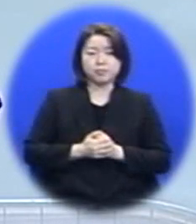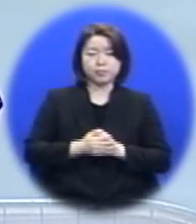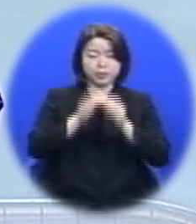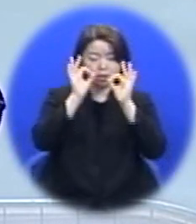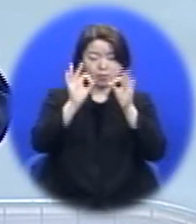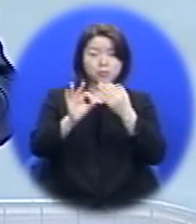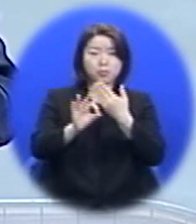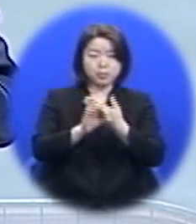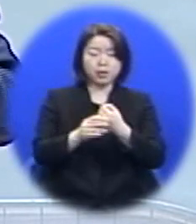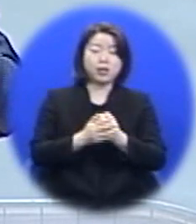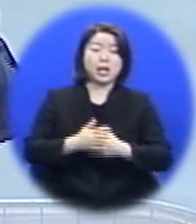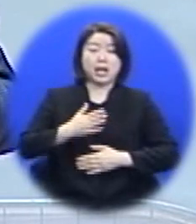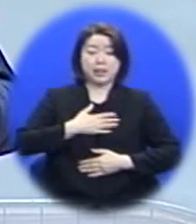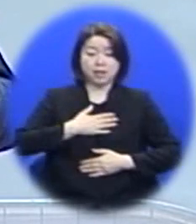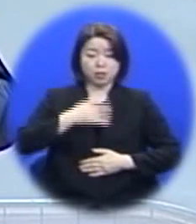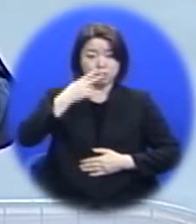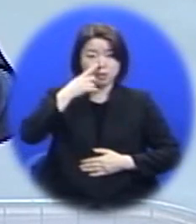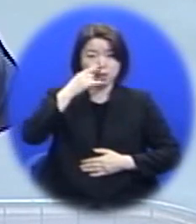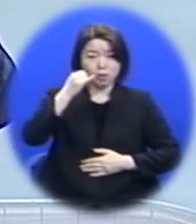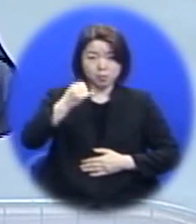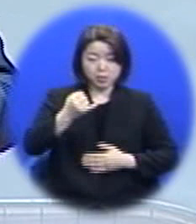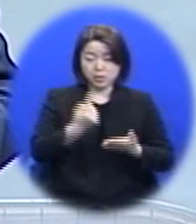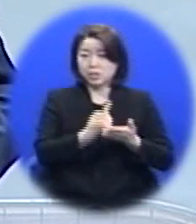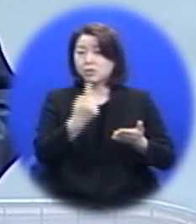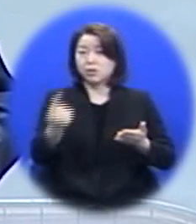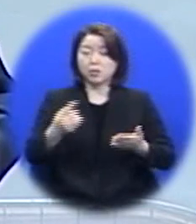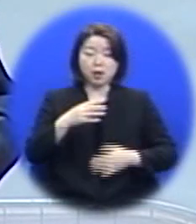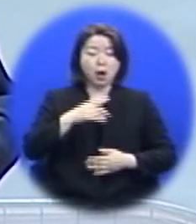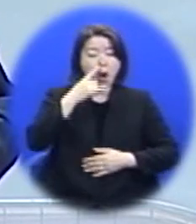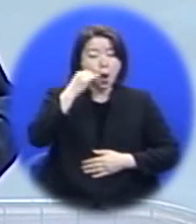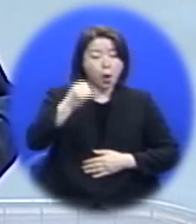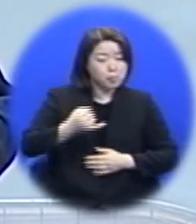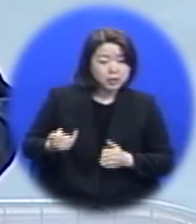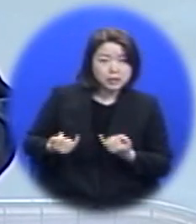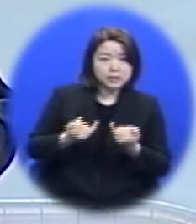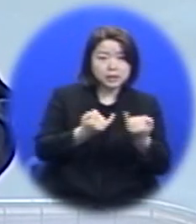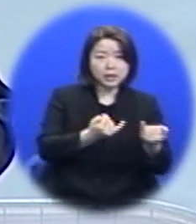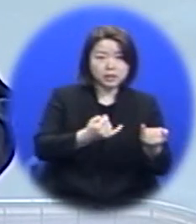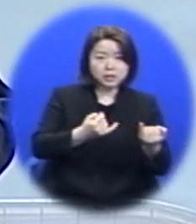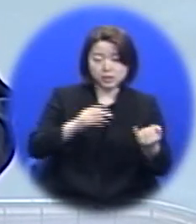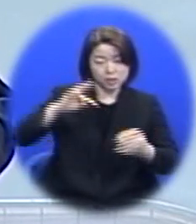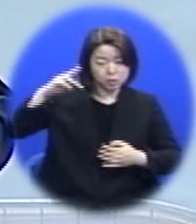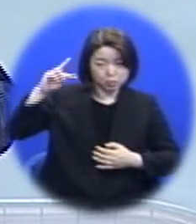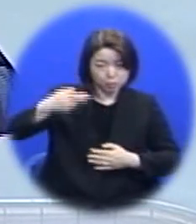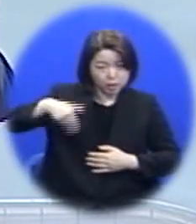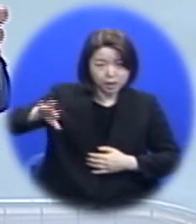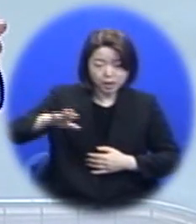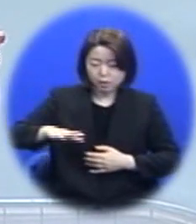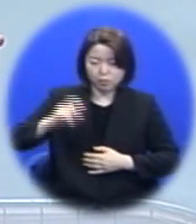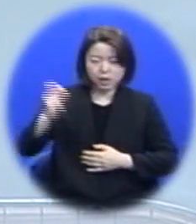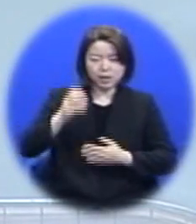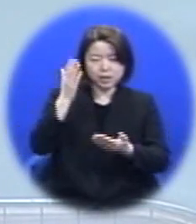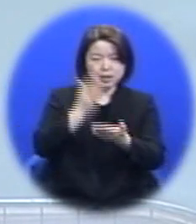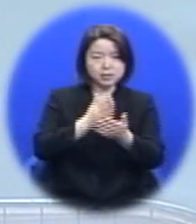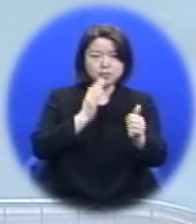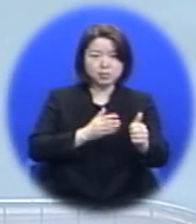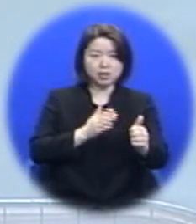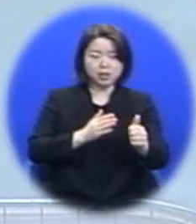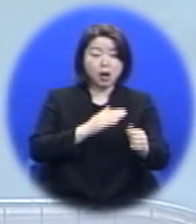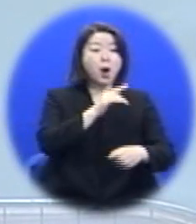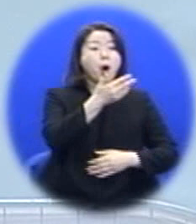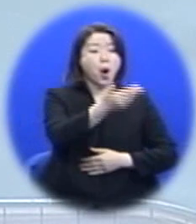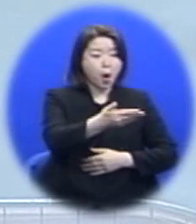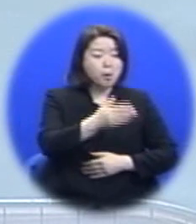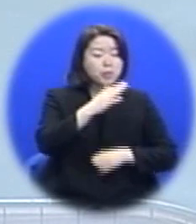보면 나로 어머니를 떠나며 어머니를 따르지 말고 돌아가라 강권하지 마옵소서. 어머니의 하나님이 나의